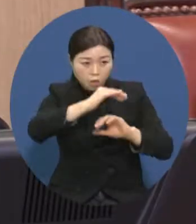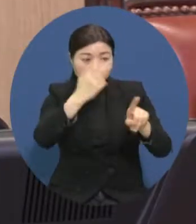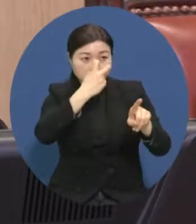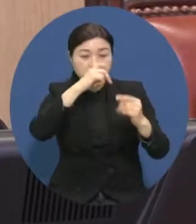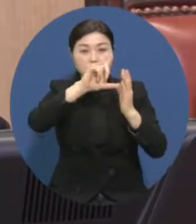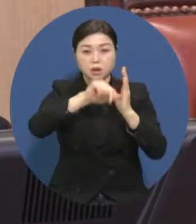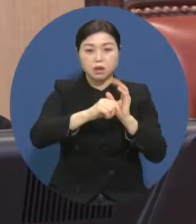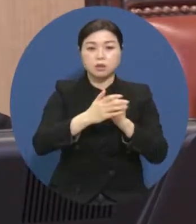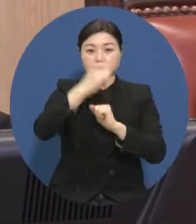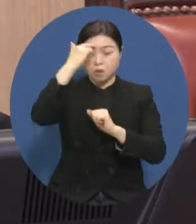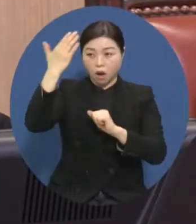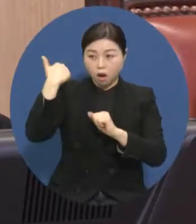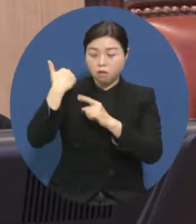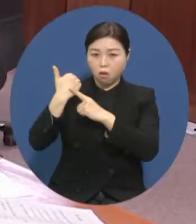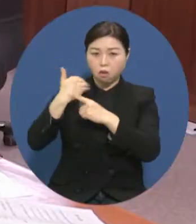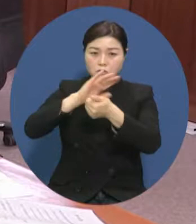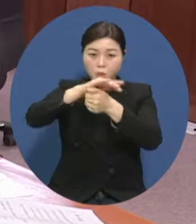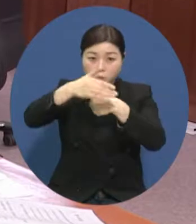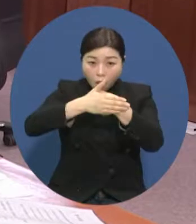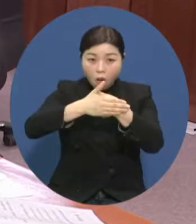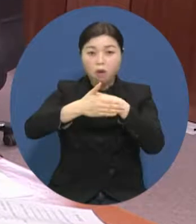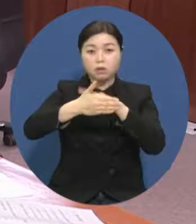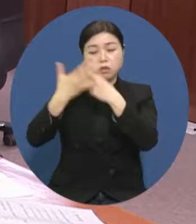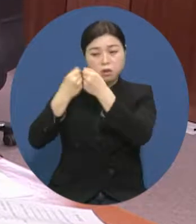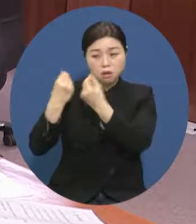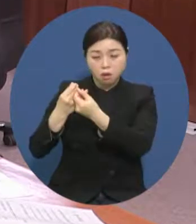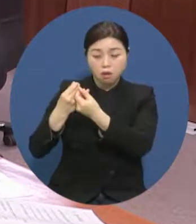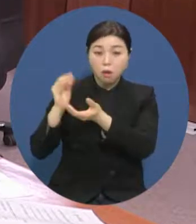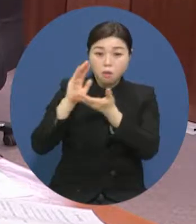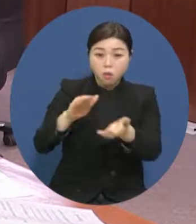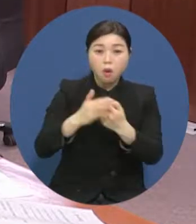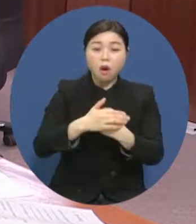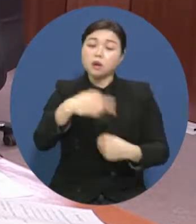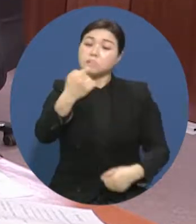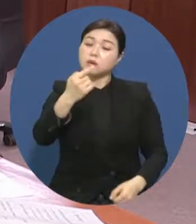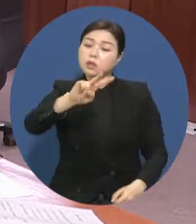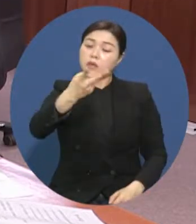과거 산학협력을 예를 들며 1,500억 이상의 예산이